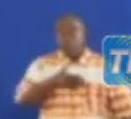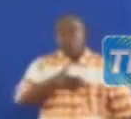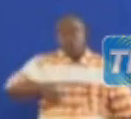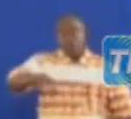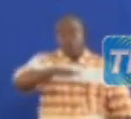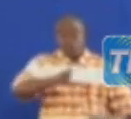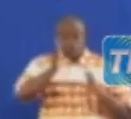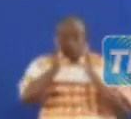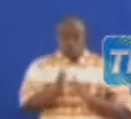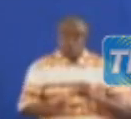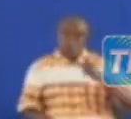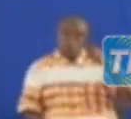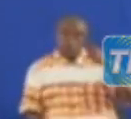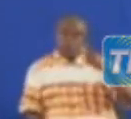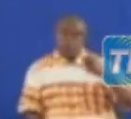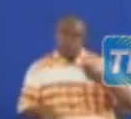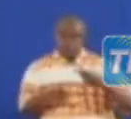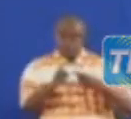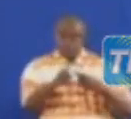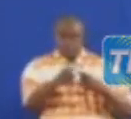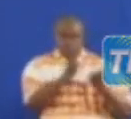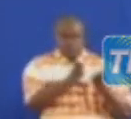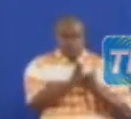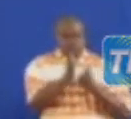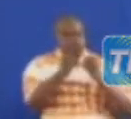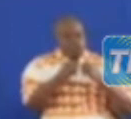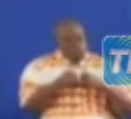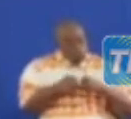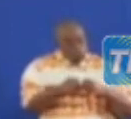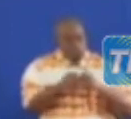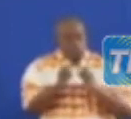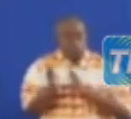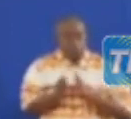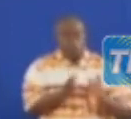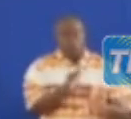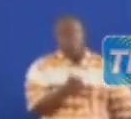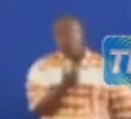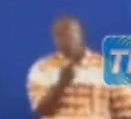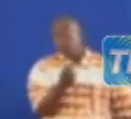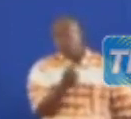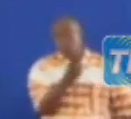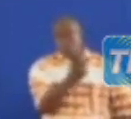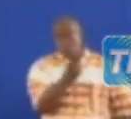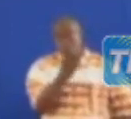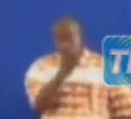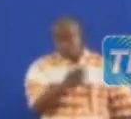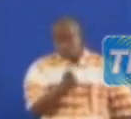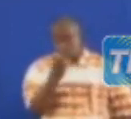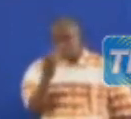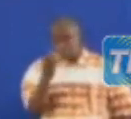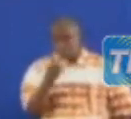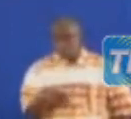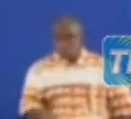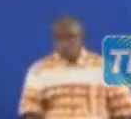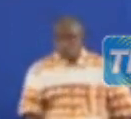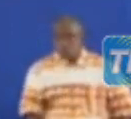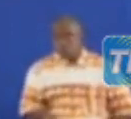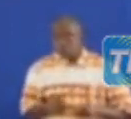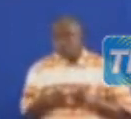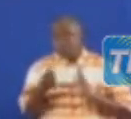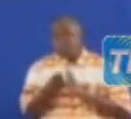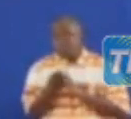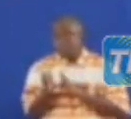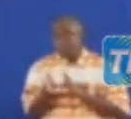mawili ambayo ni mapitio ya utekelezaji wa mpango wa mwaka wa fedha wa 2022-23 pamoja